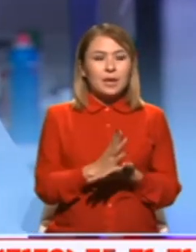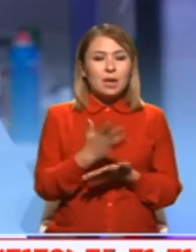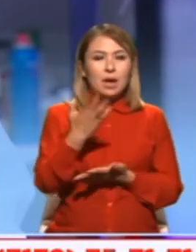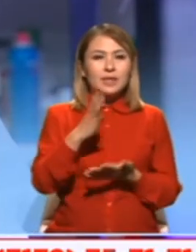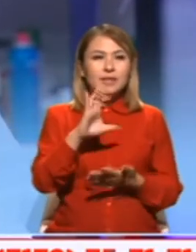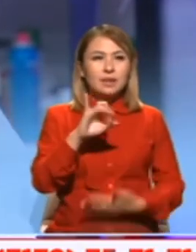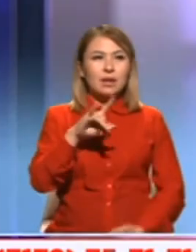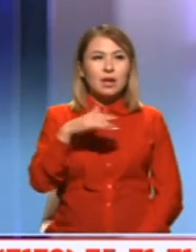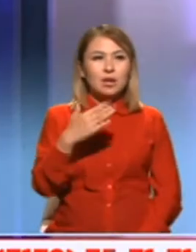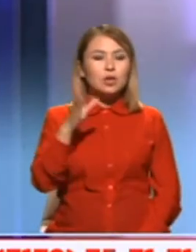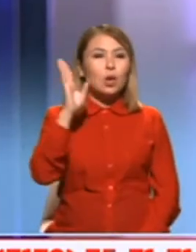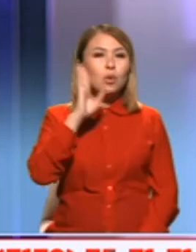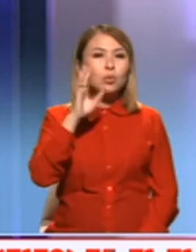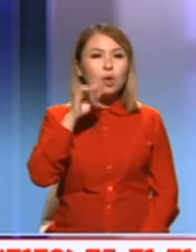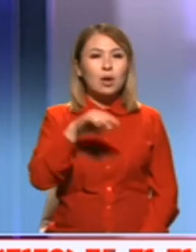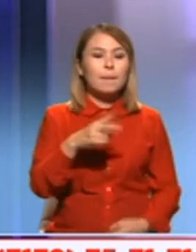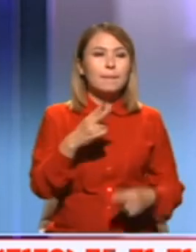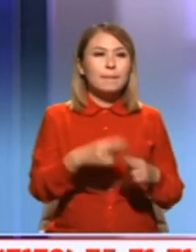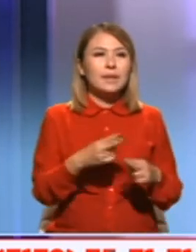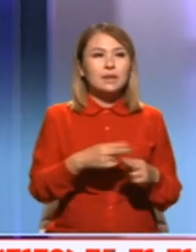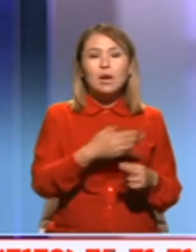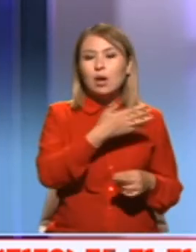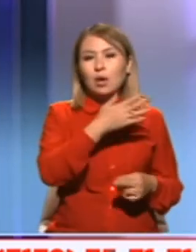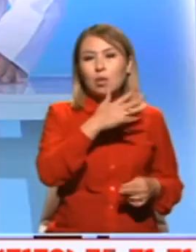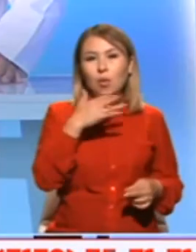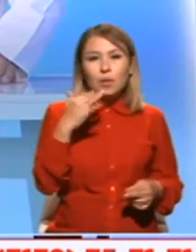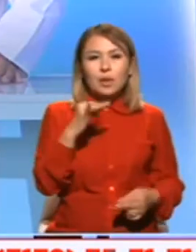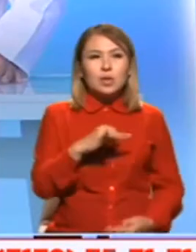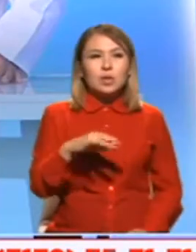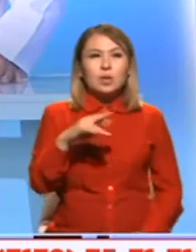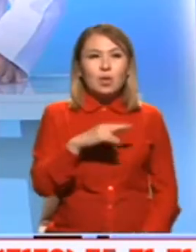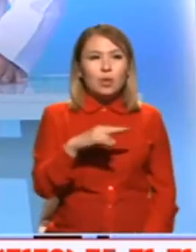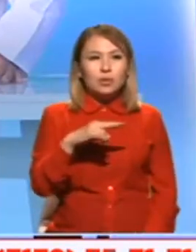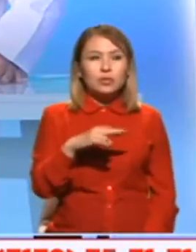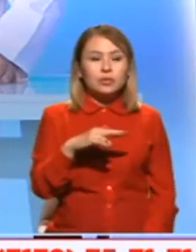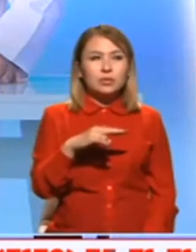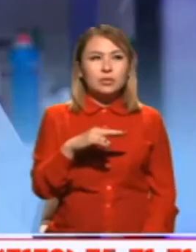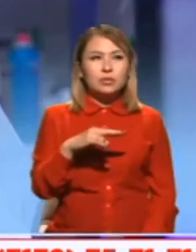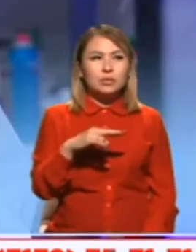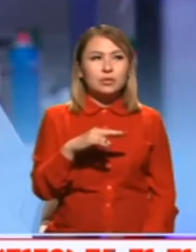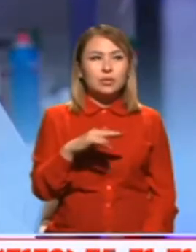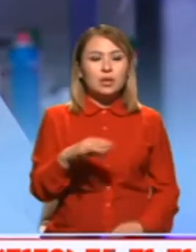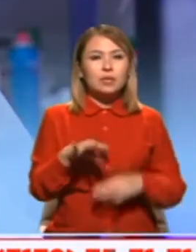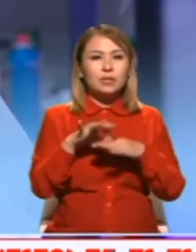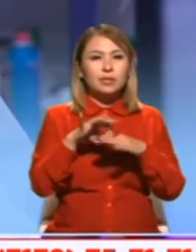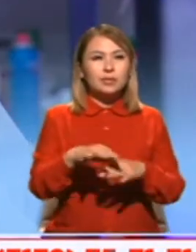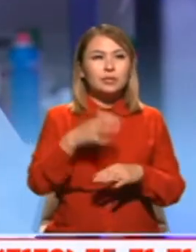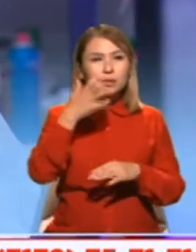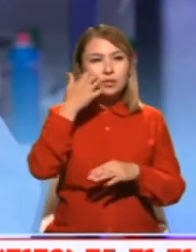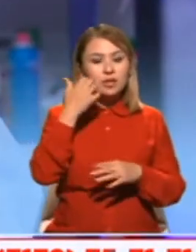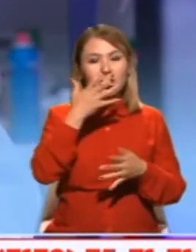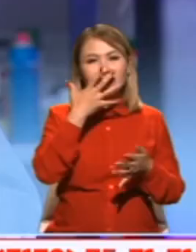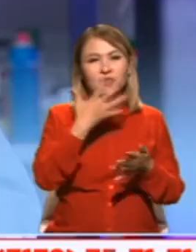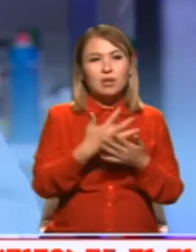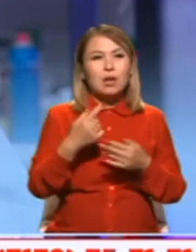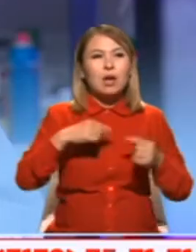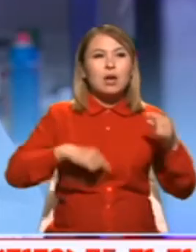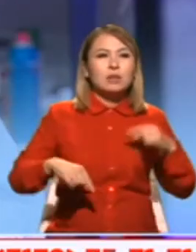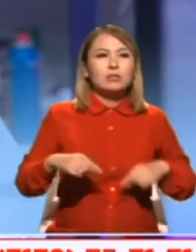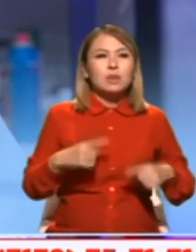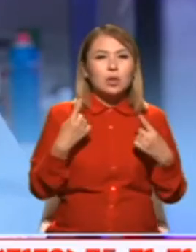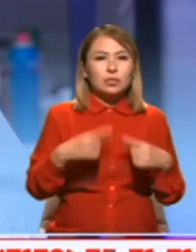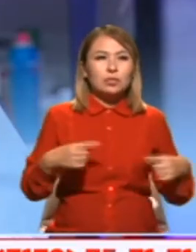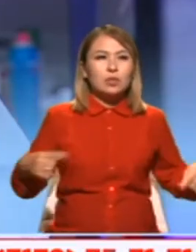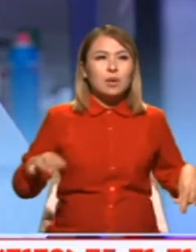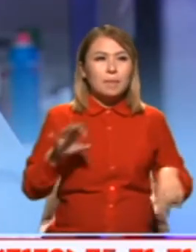Сарыағаш суында металдардың көптігі бар, йодтың жоғарылығы бар. Оны көп ішу қолдану арқылы біз организмде басқа да ауруларға